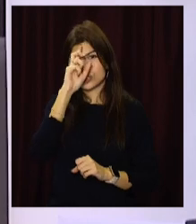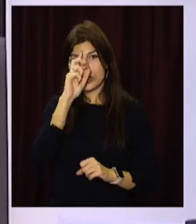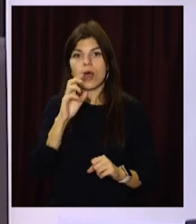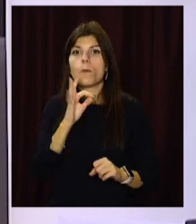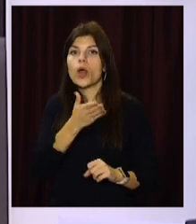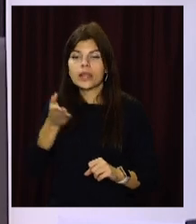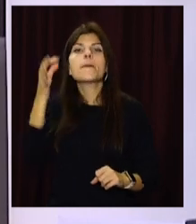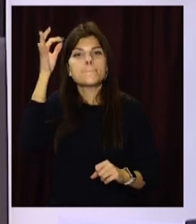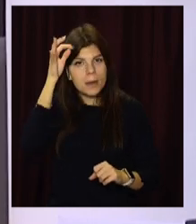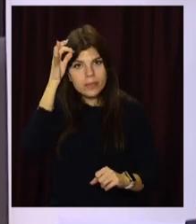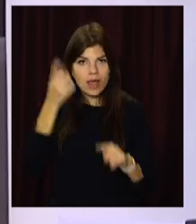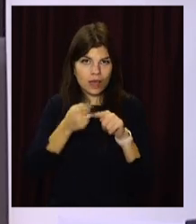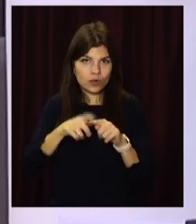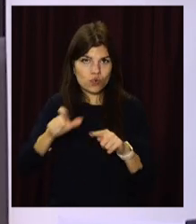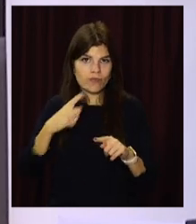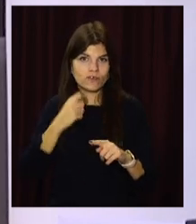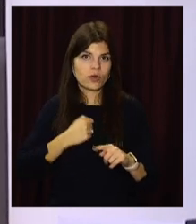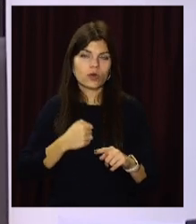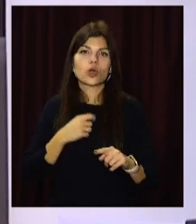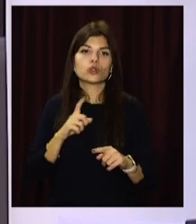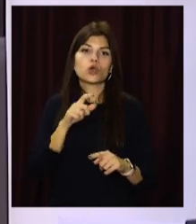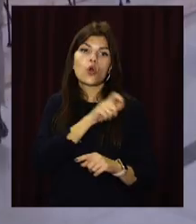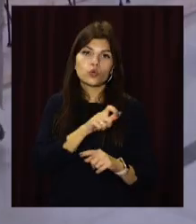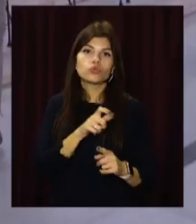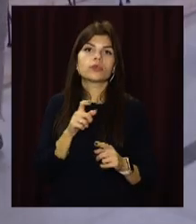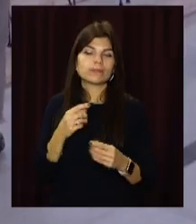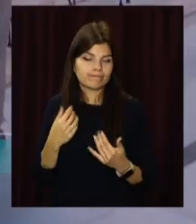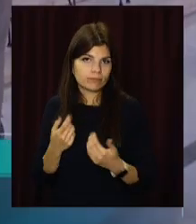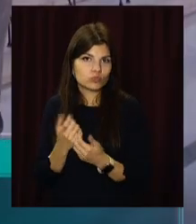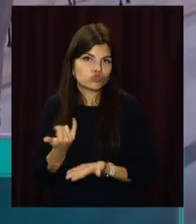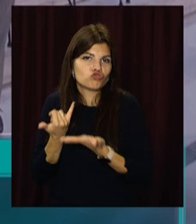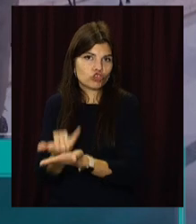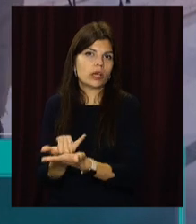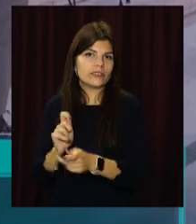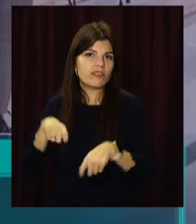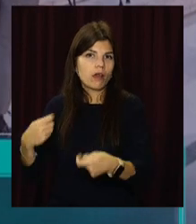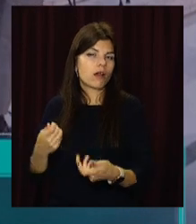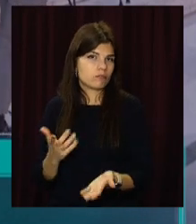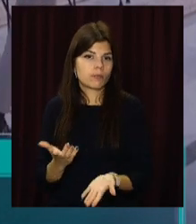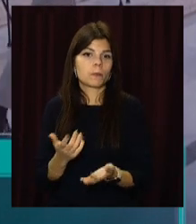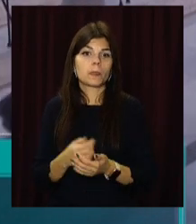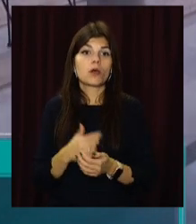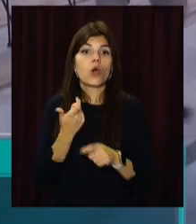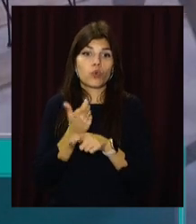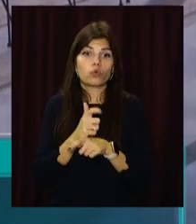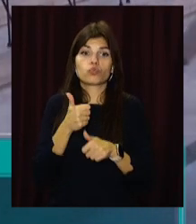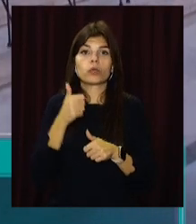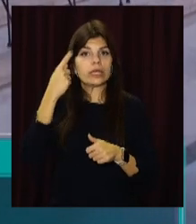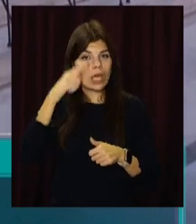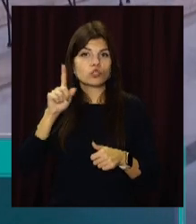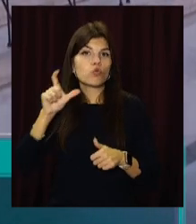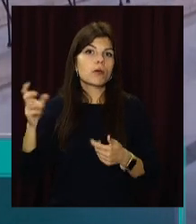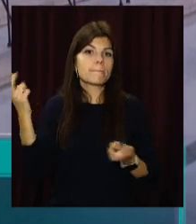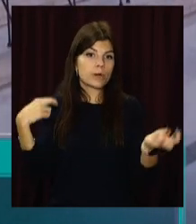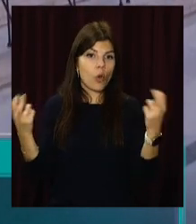них пам'ятає, що громадянини віддають їм честь. Це дуже, дуже крута ідея, щоб люди приходили